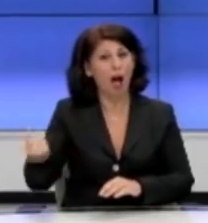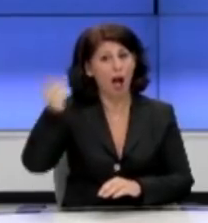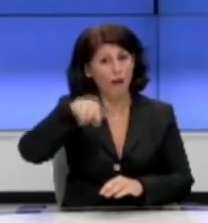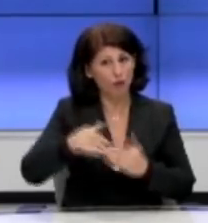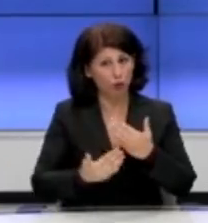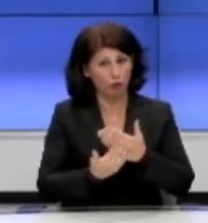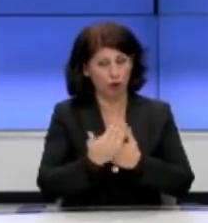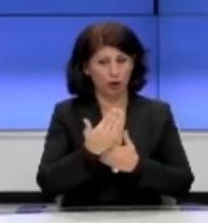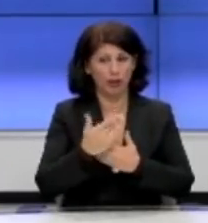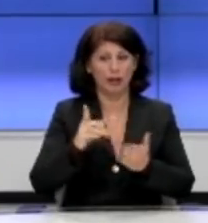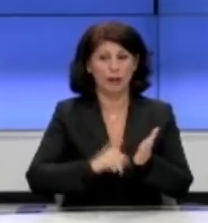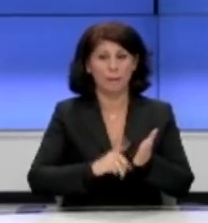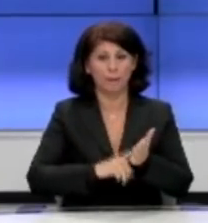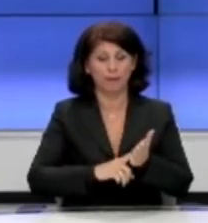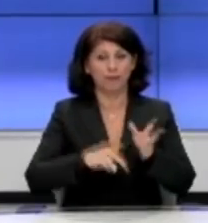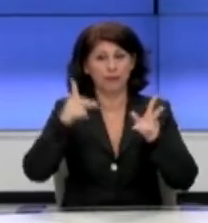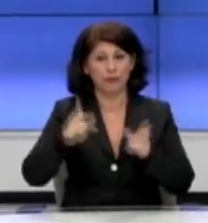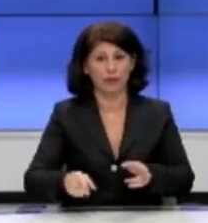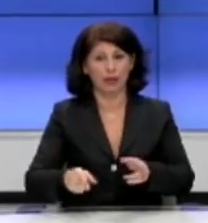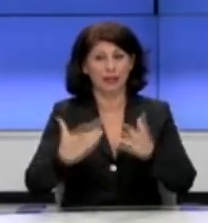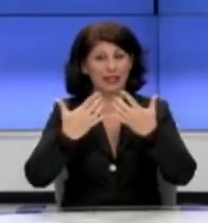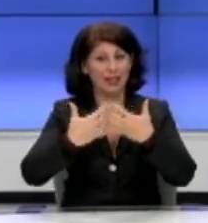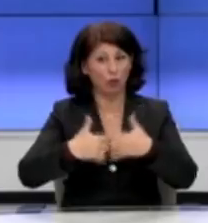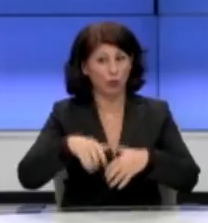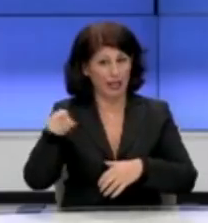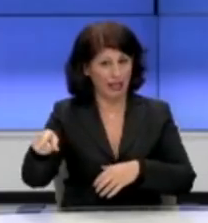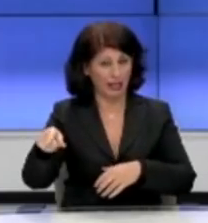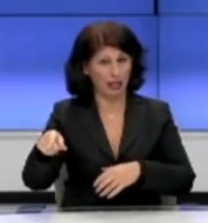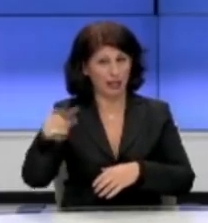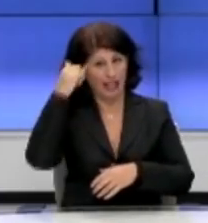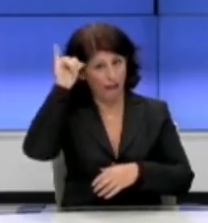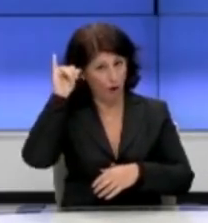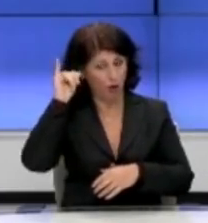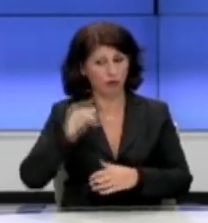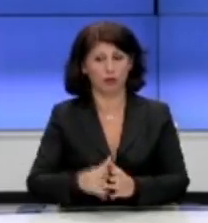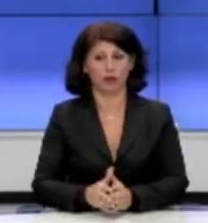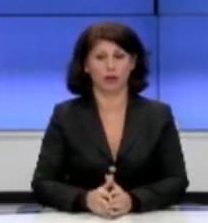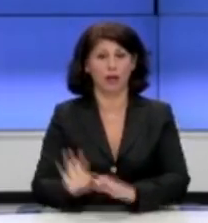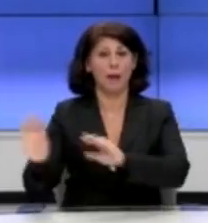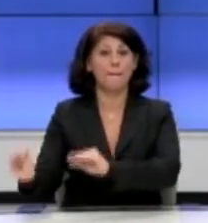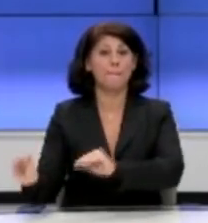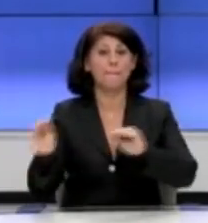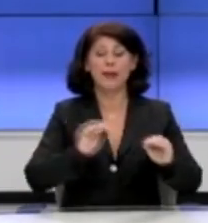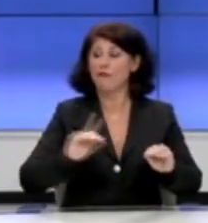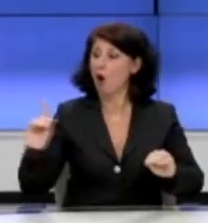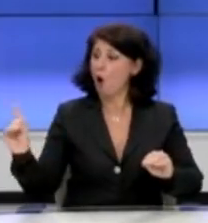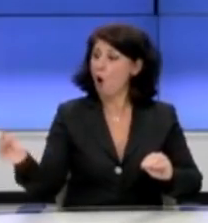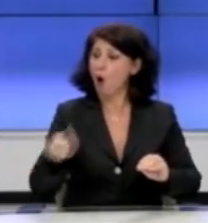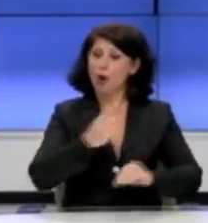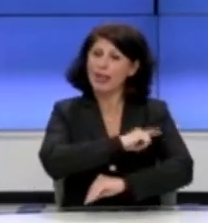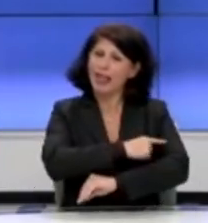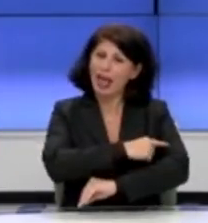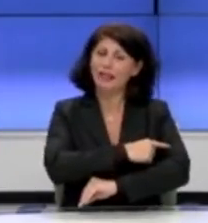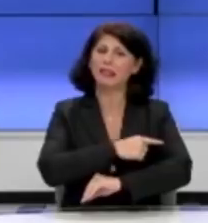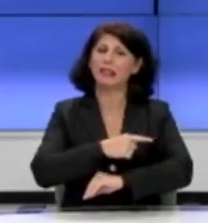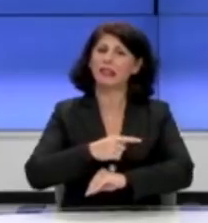το πρωί πρέπει να σταματήσει τη λειτουργία του εκεί και μεταφέρονται όλοι, και οι